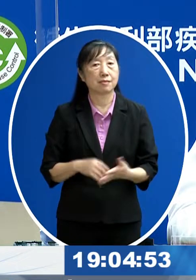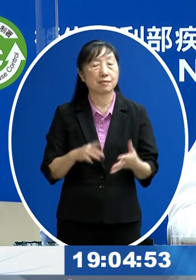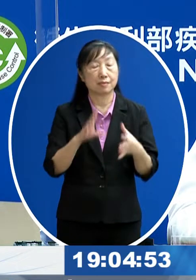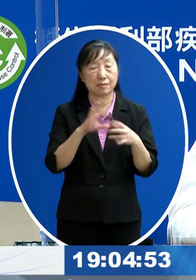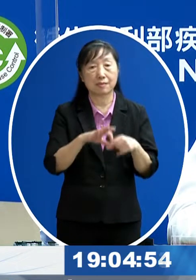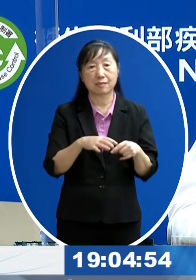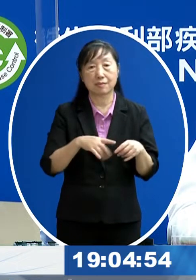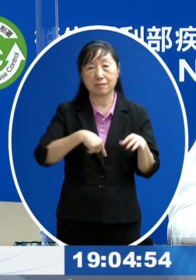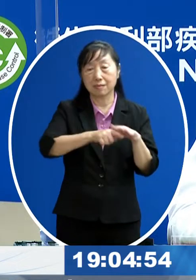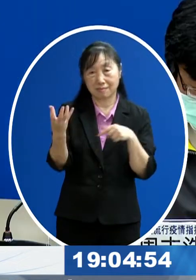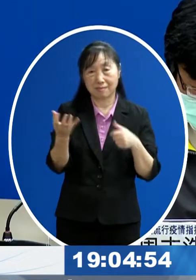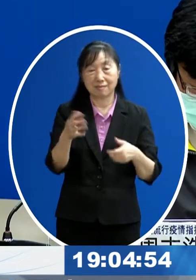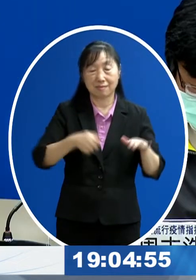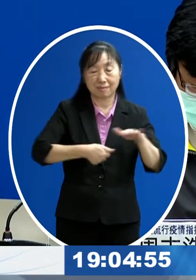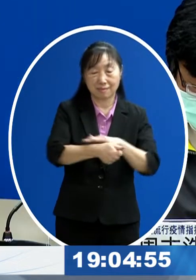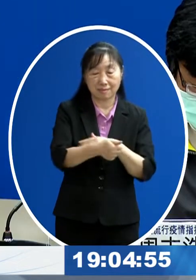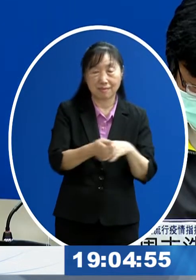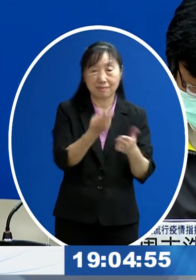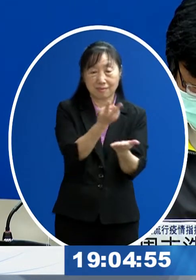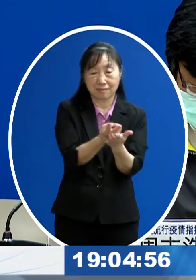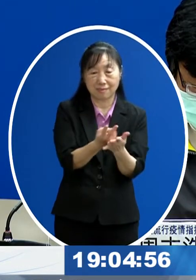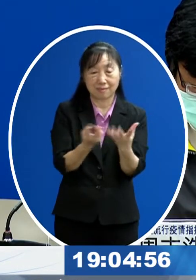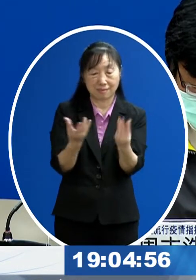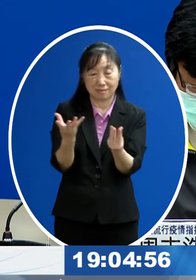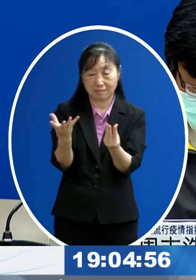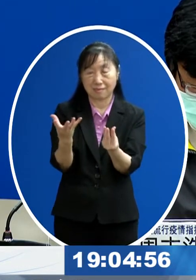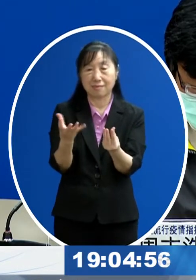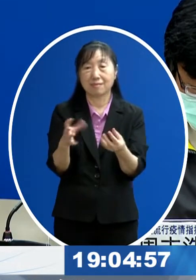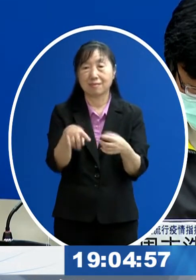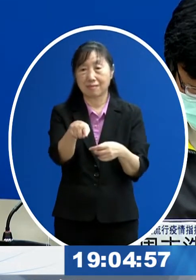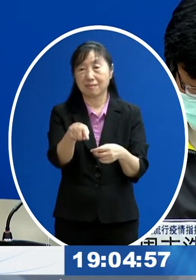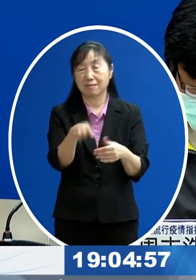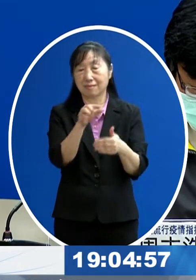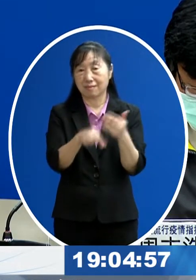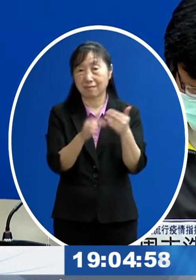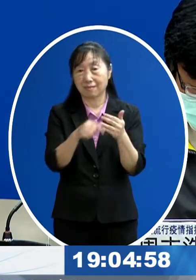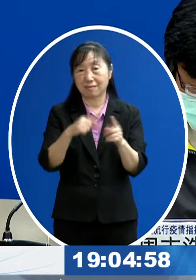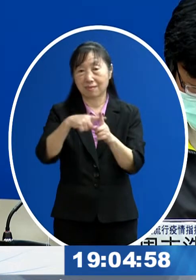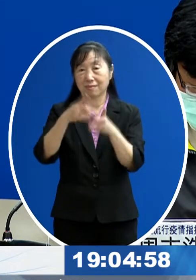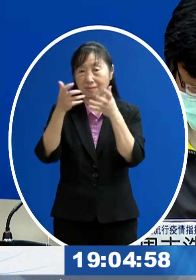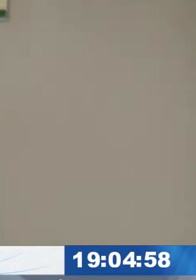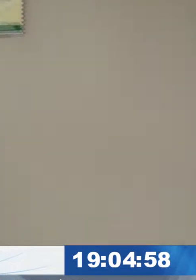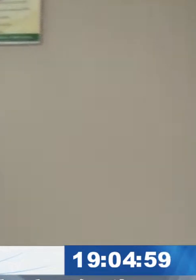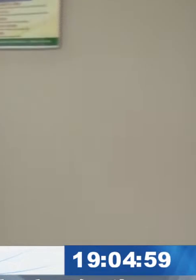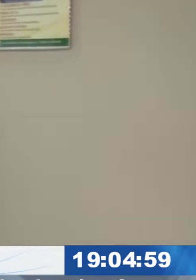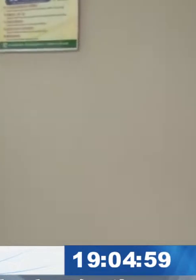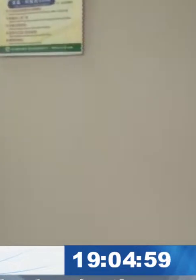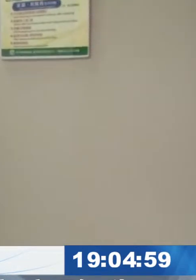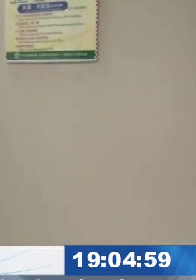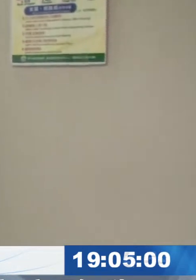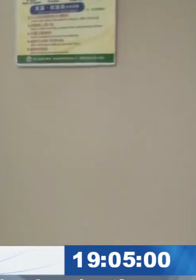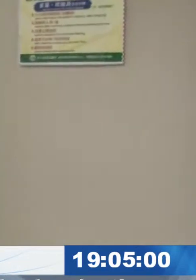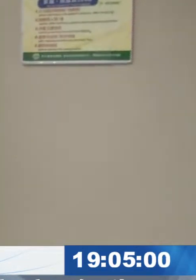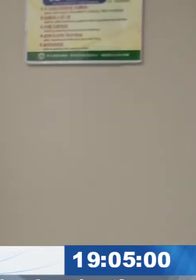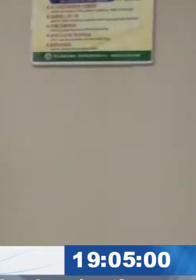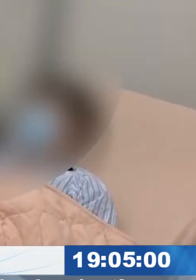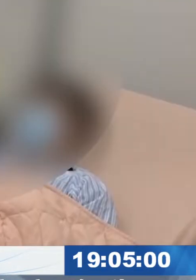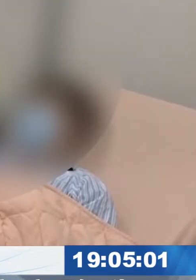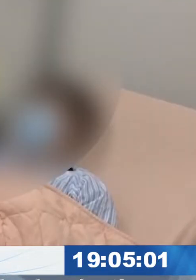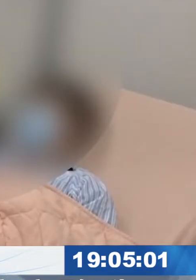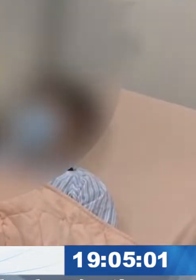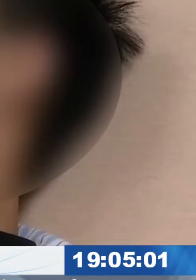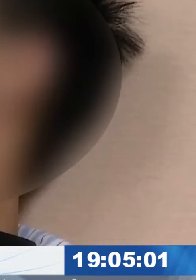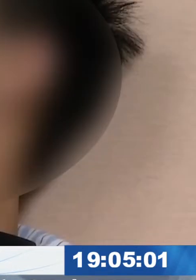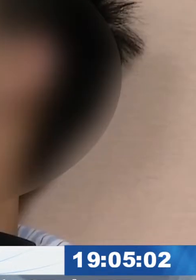出的还要少。 大概推估是因为这个重症解隔条件有放宽的关系。 专责病房空床率稍有